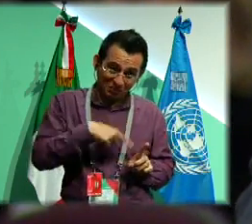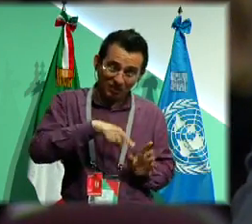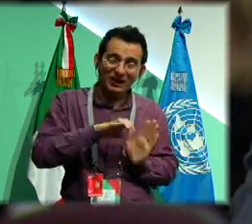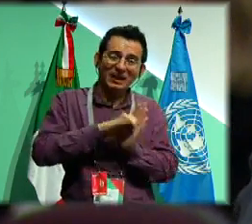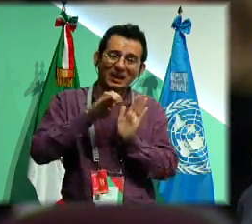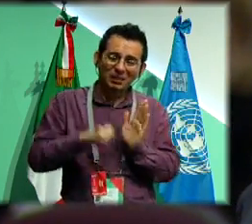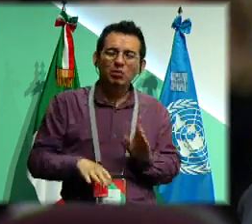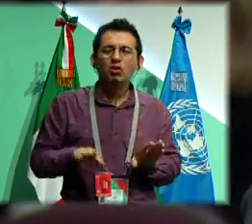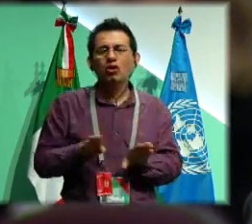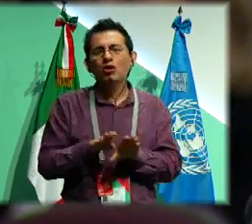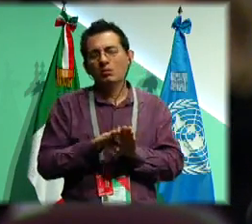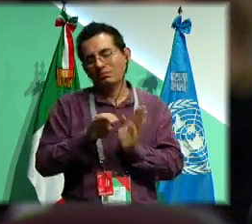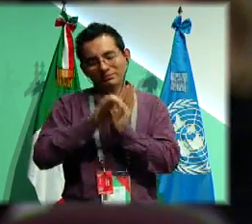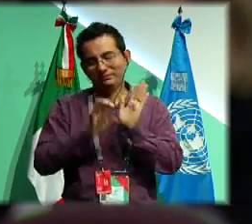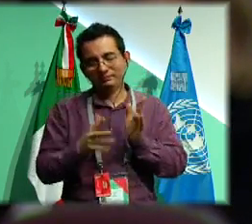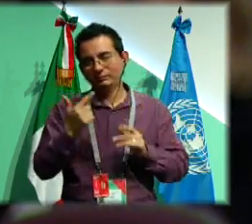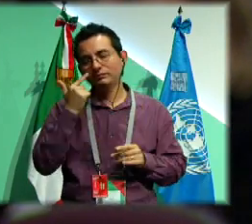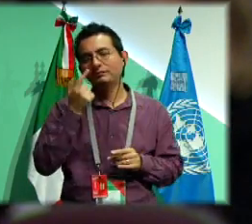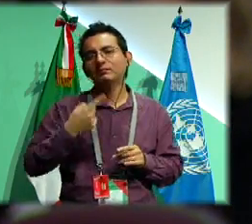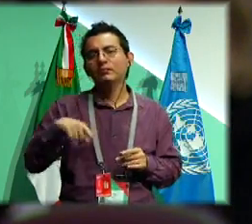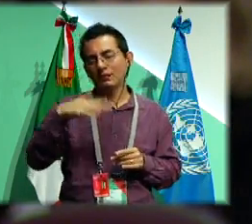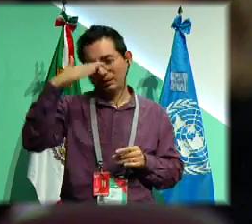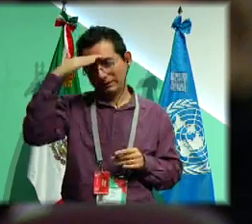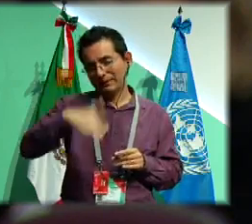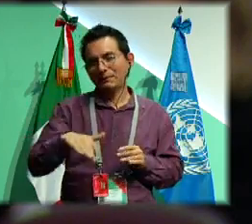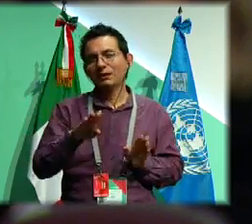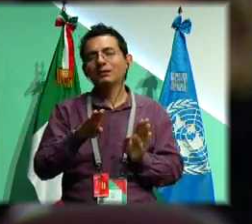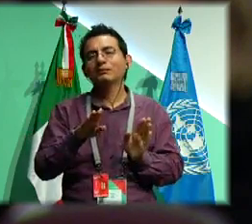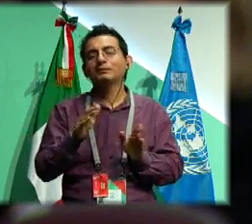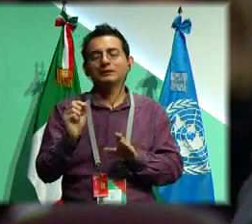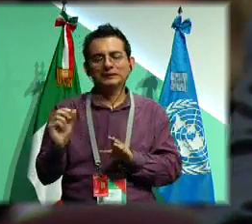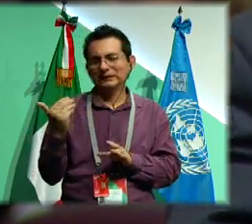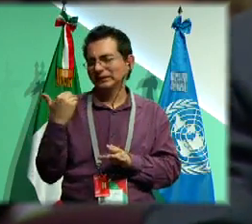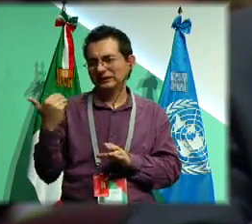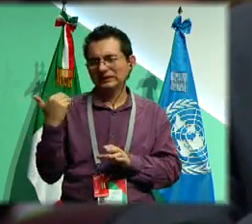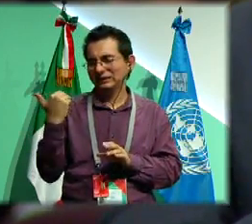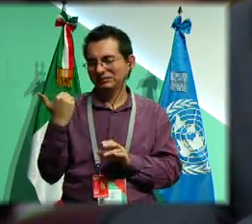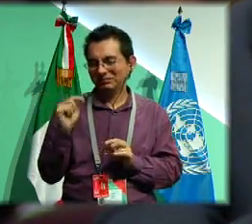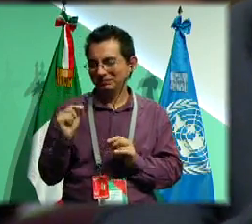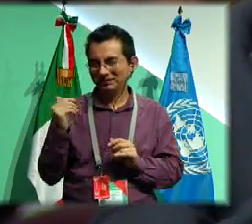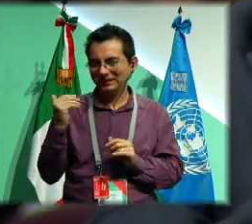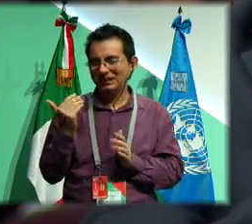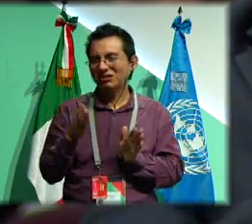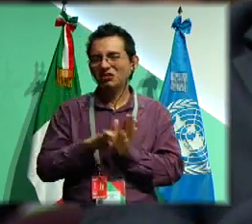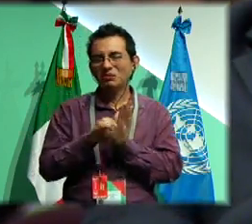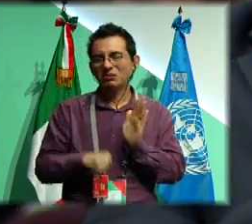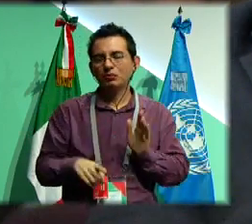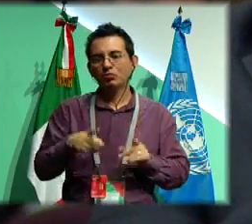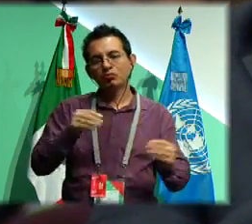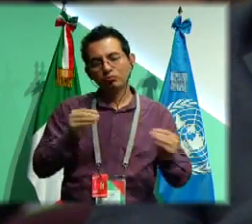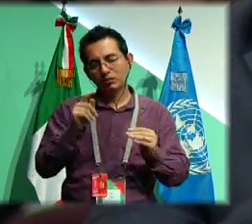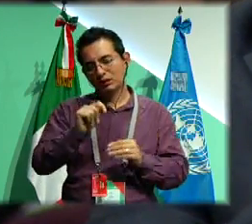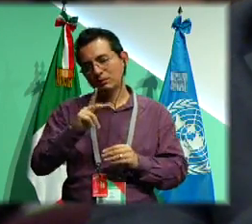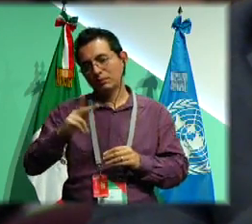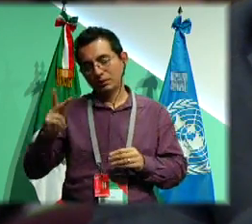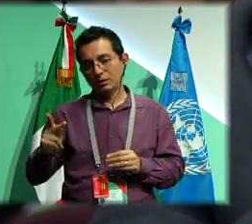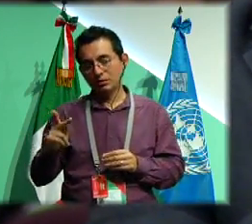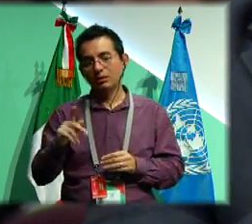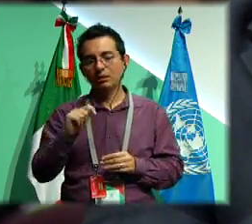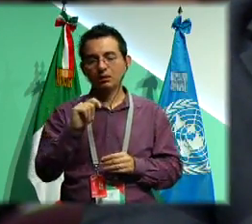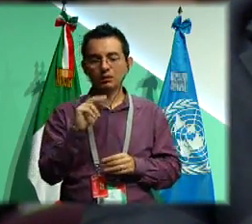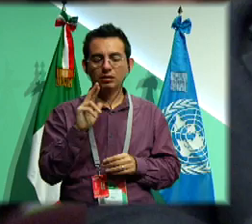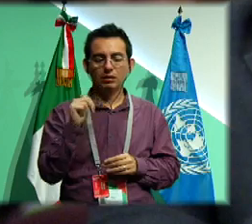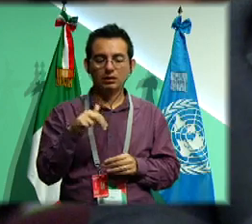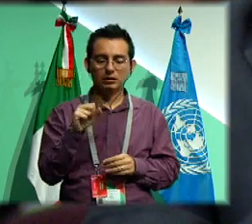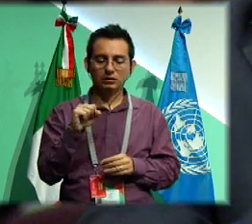résultats et qu'un exemple très tangible qui s'est produit parallèlement aux négociations